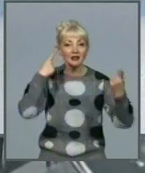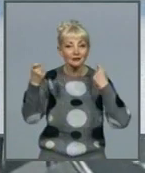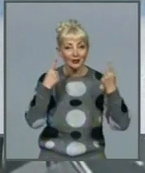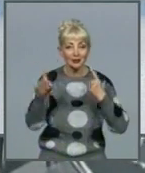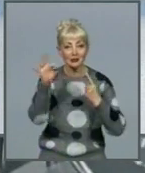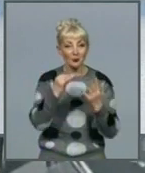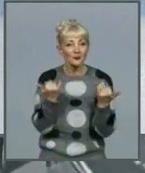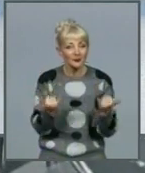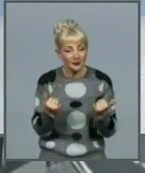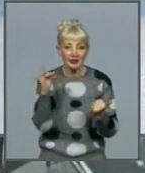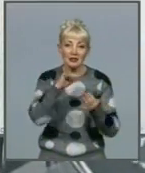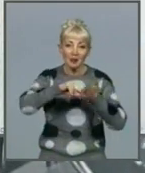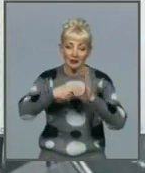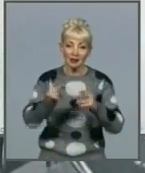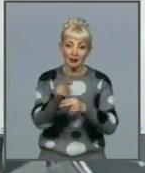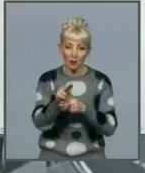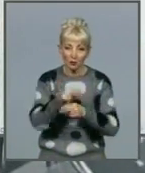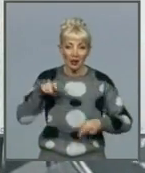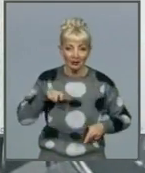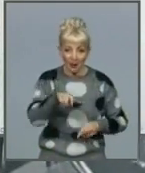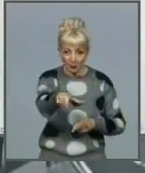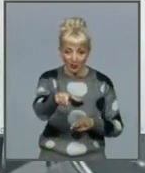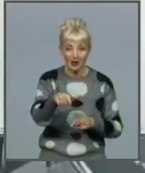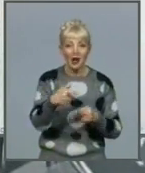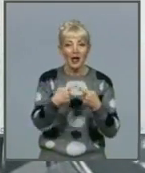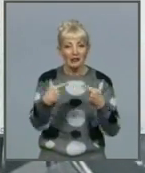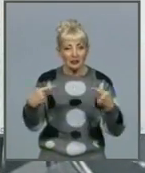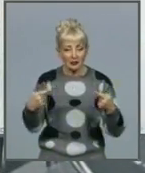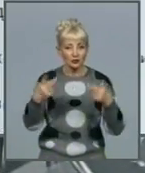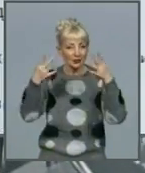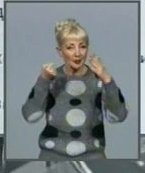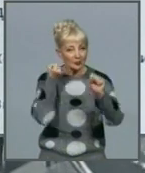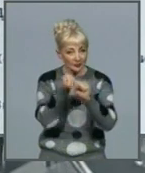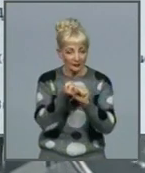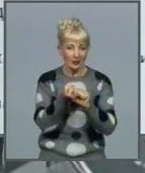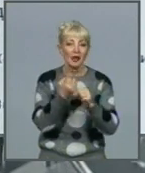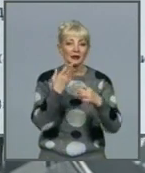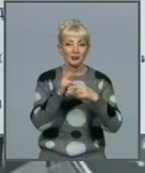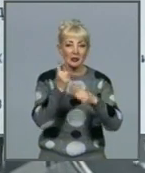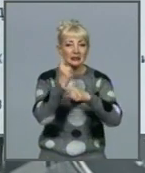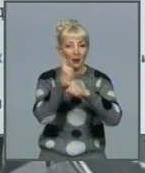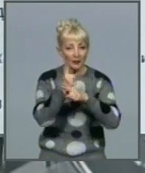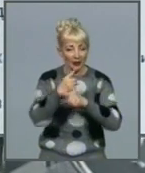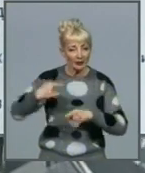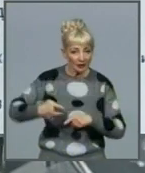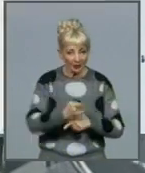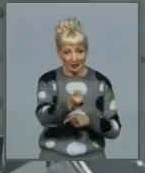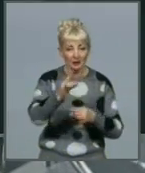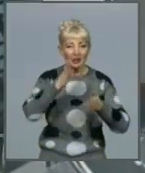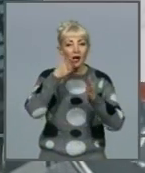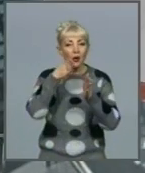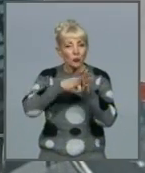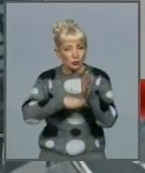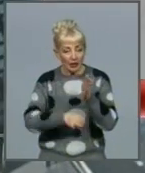ремонти автошляхів, дорожньо-транспортні пригоди, перекриття руху, ускладнення на дорогах тощо, повідомляють у прес-службі відомства.